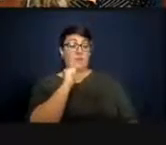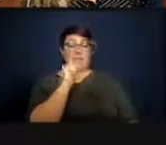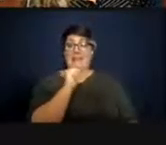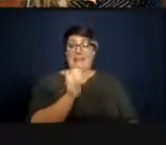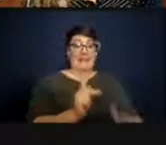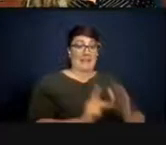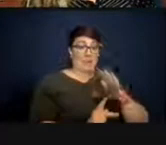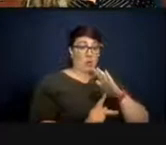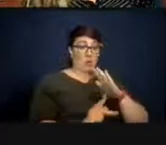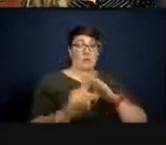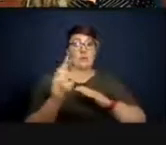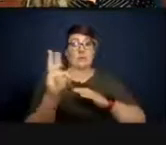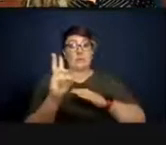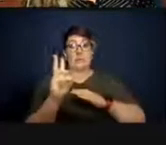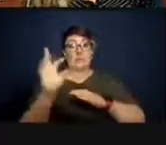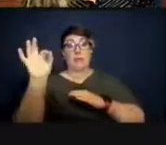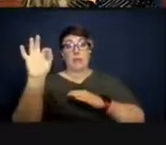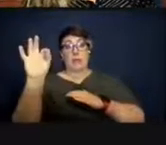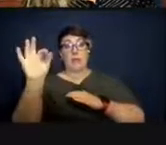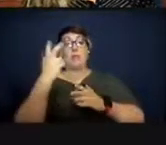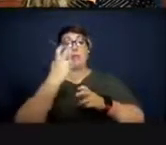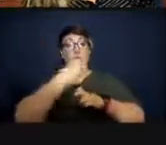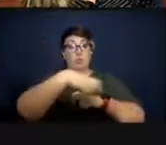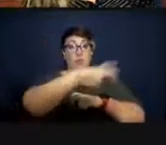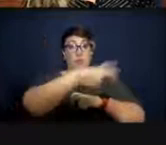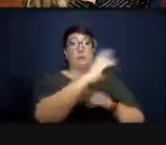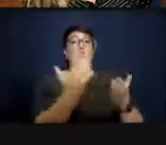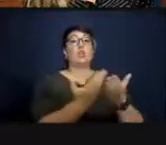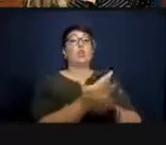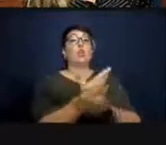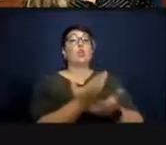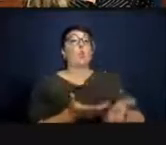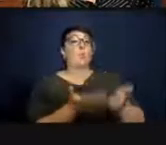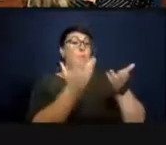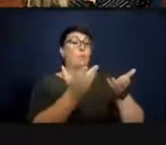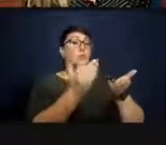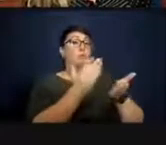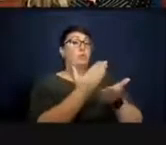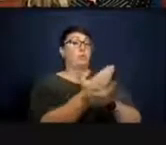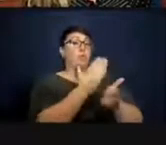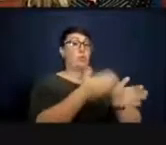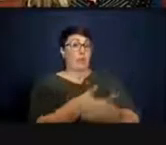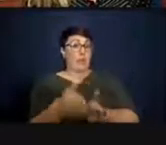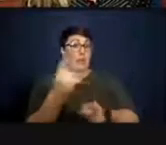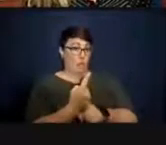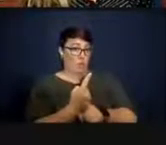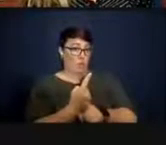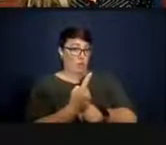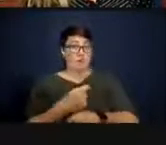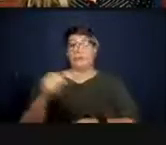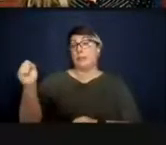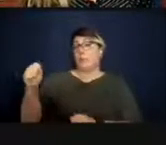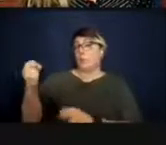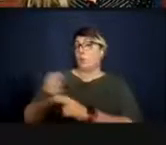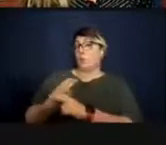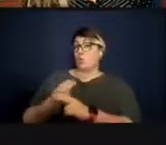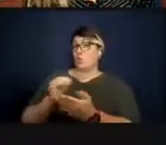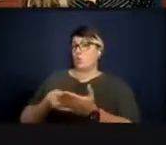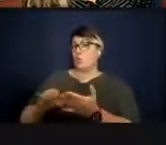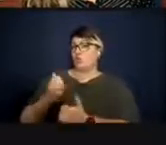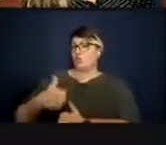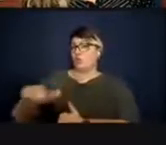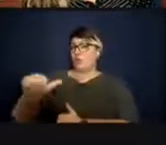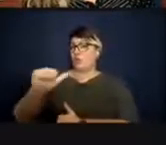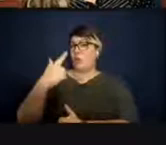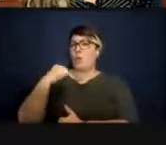hama shule watakuwa wakihama katika na chini ya pendekezo jipya